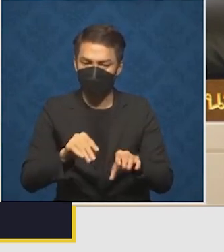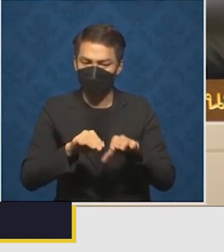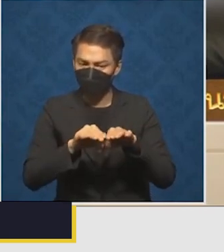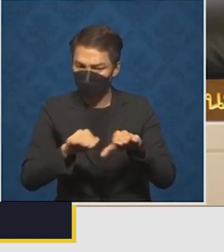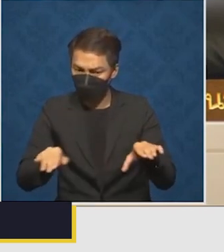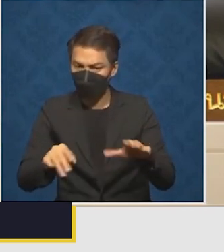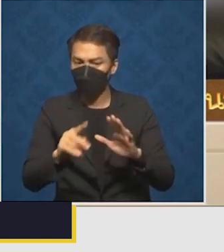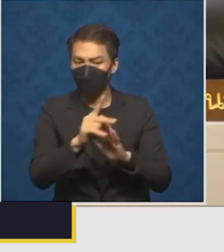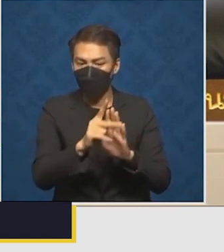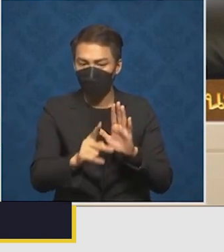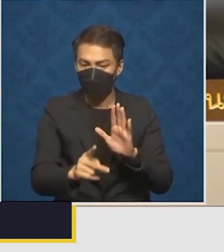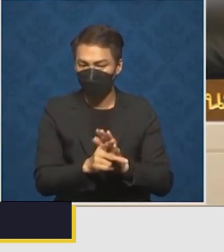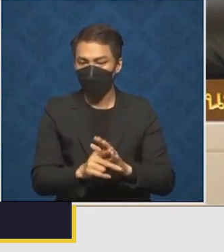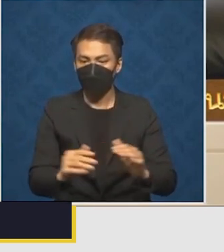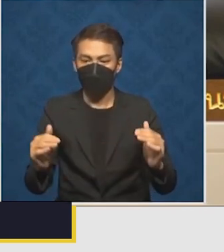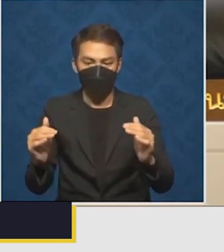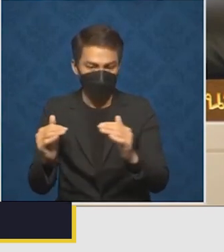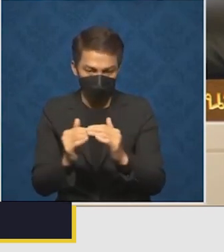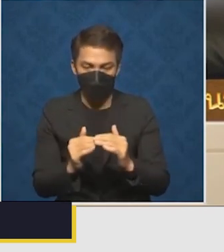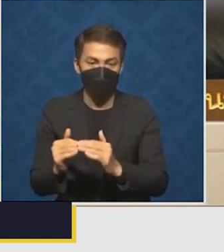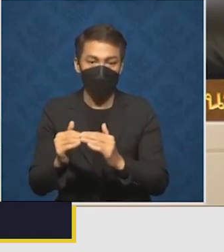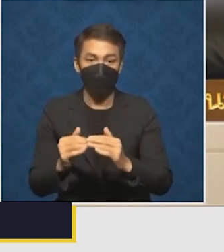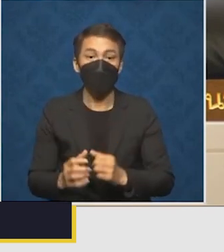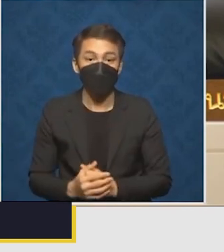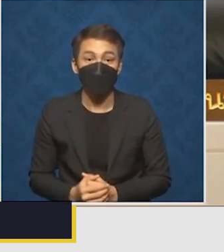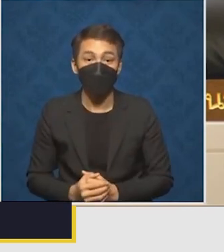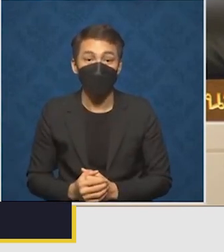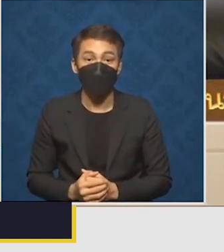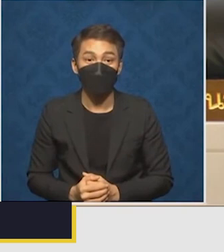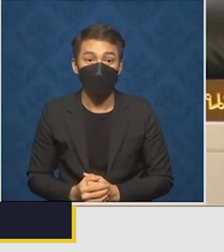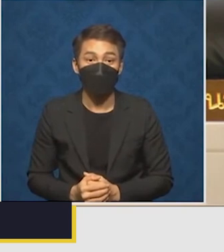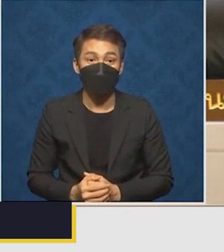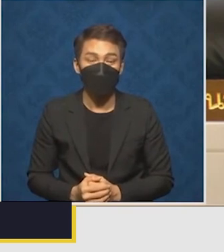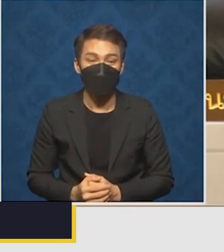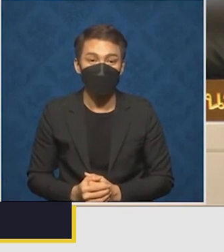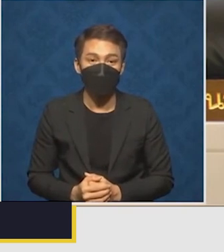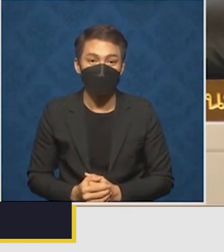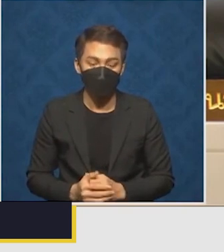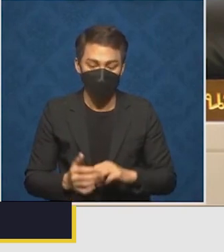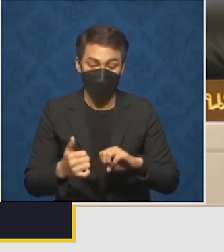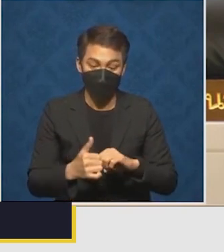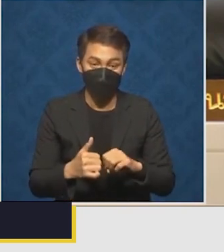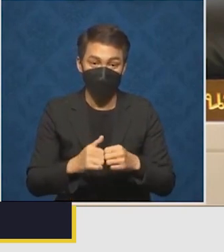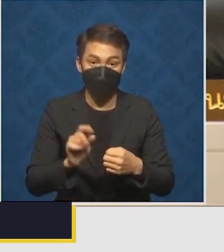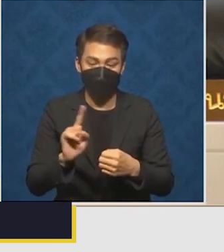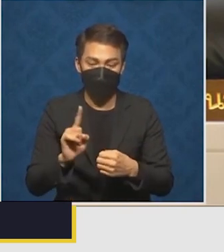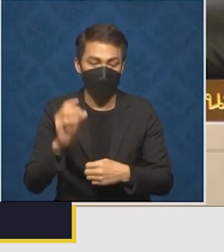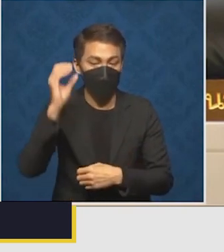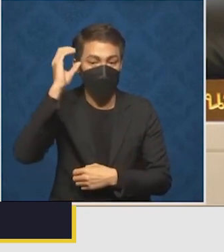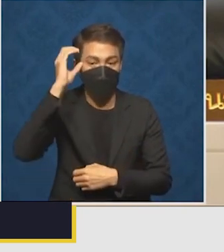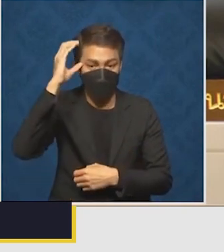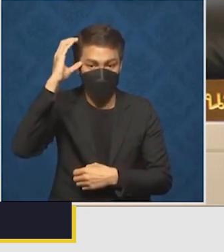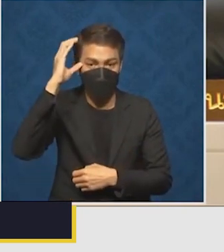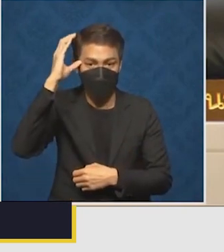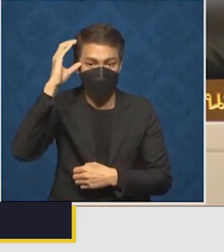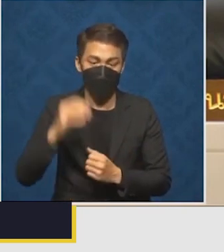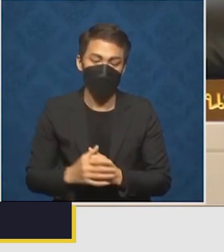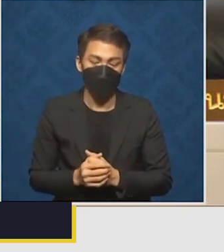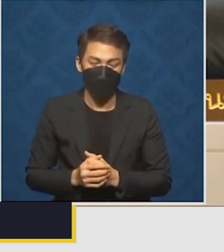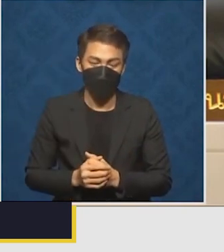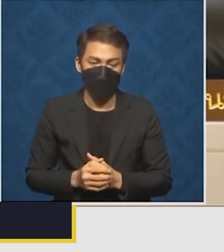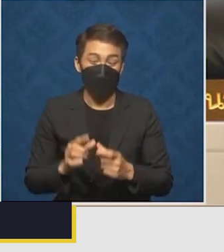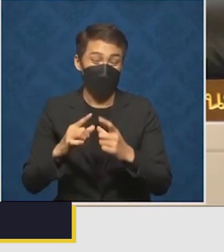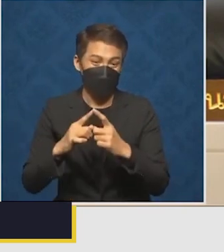ค่ะก็มันเราก็เห็นกันอยู่ว่าเขาก็ยังไม่ลาออกมันก็เป็นข้อเท็จจริงอะไรเงี้ยนะเรื่องผมไม่ผิดเนี่ยมันน่ากลัวมากนะคะเพราะ